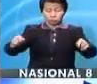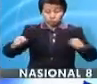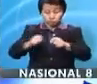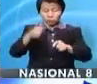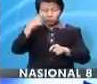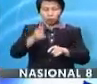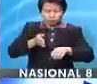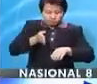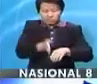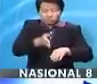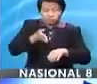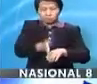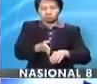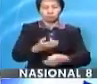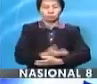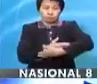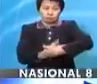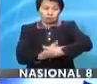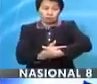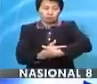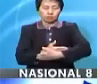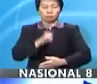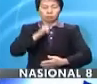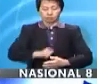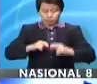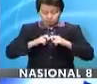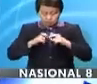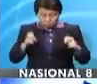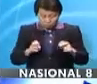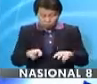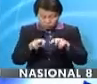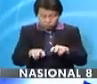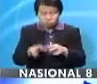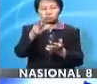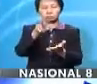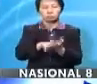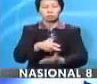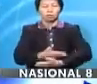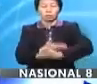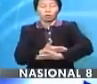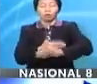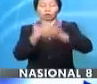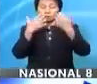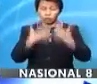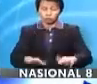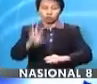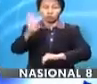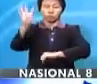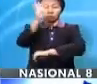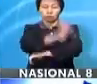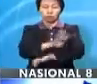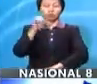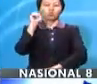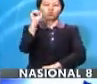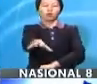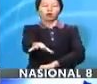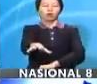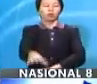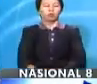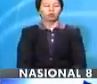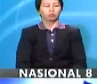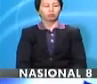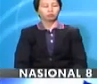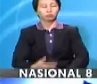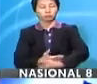untuk mengerat bayi berkenaan. Hasil bedah siasat turut mengesahkan bayi itu sudah 4 hari dibuang. Bayi